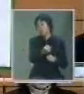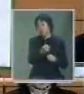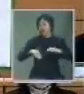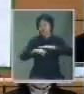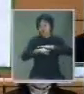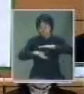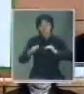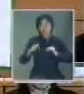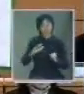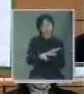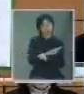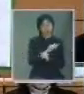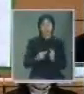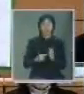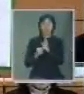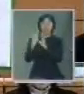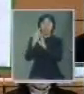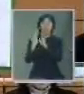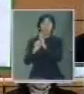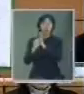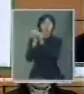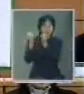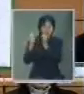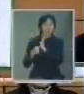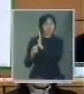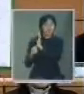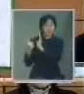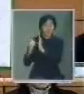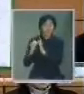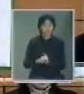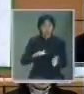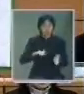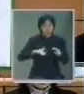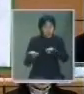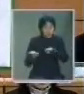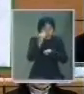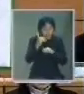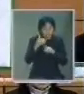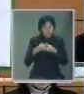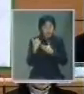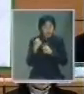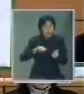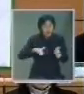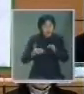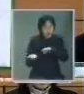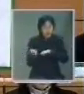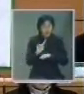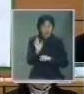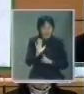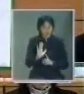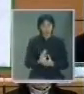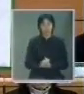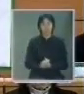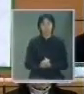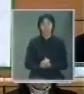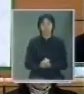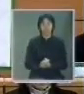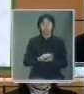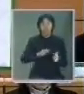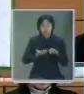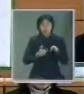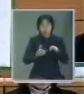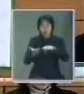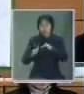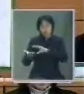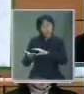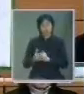บยื่นรัฐธรรมนูญบอกเอ้ยยุบได้ยังไงพรรคประชาธิปัตย์พรรคอื่นมายุบหมดยุบหมดยุบหมดยุบหม